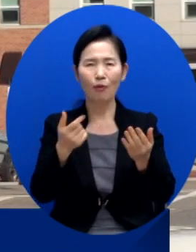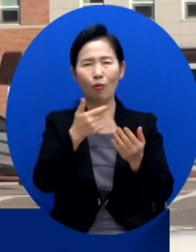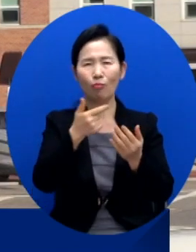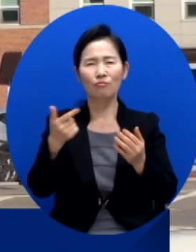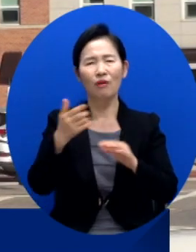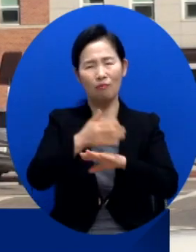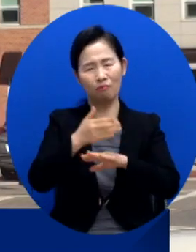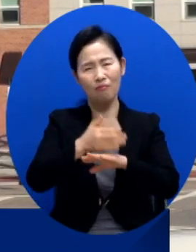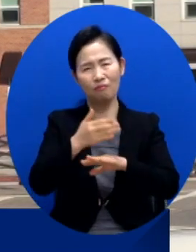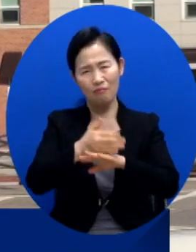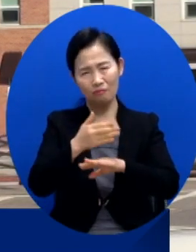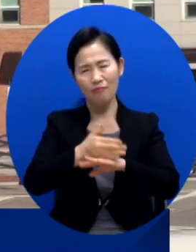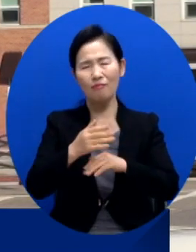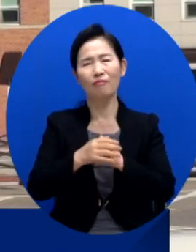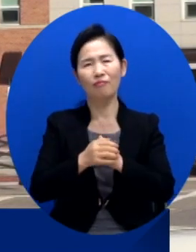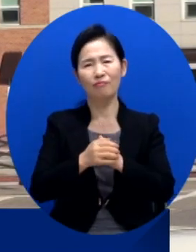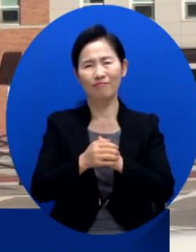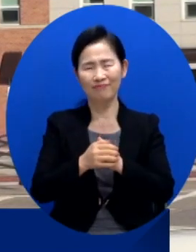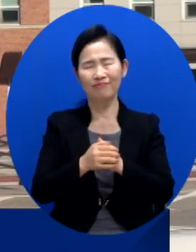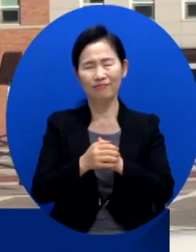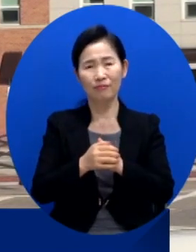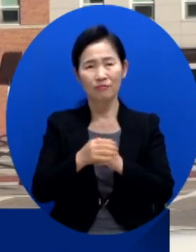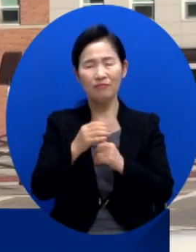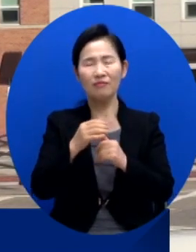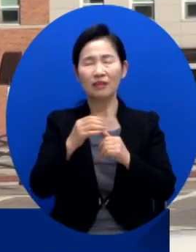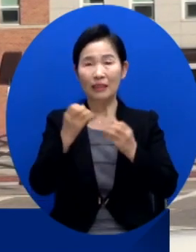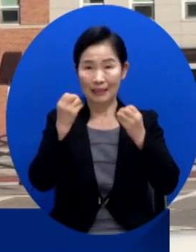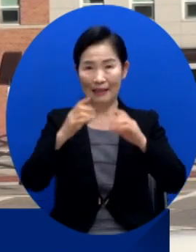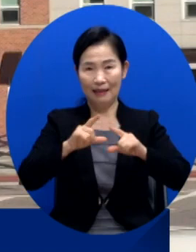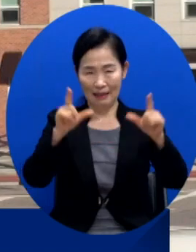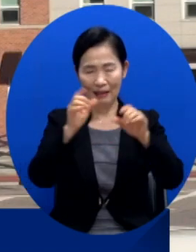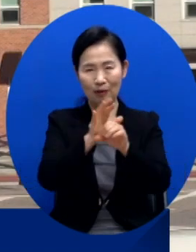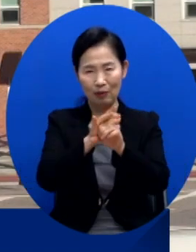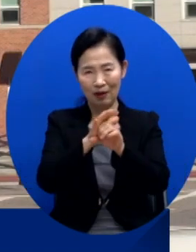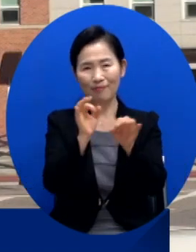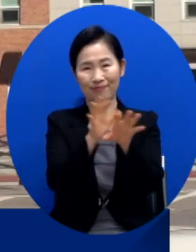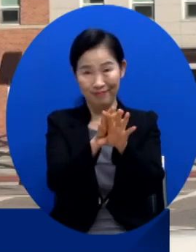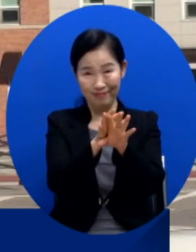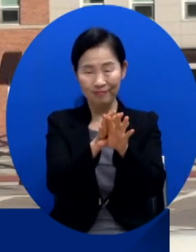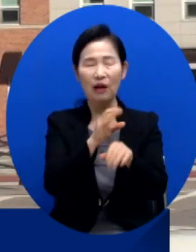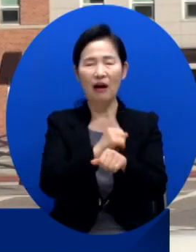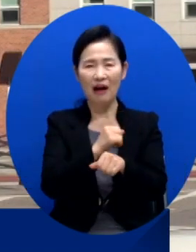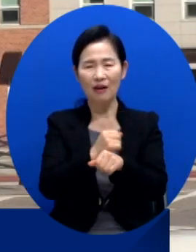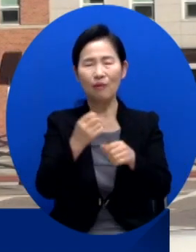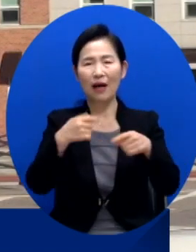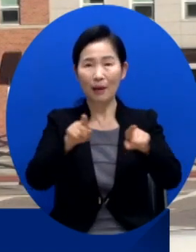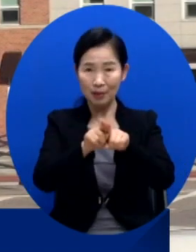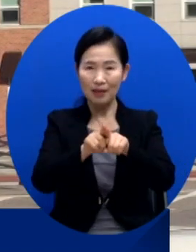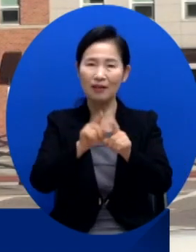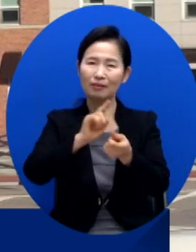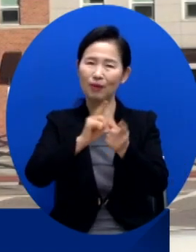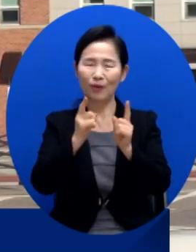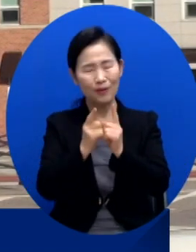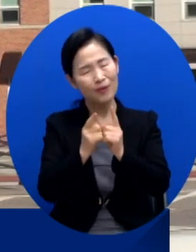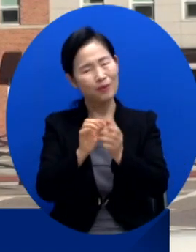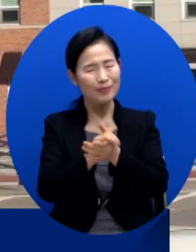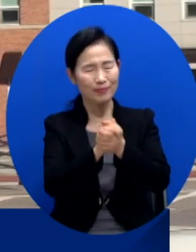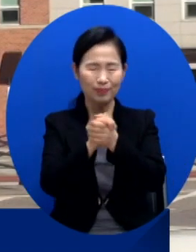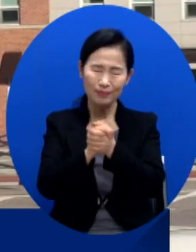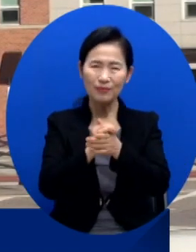시간이었나를 돌아보면서 새해에는 좀 코로나가 종식되고 함께 모여서 같이 부딪히면서 그렇게 예배 드릴 수